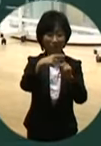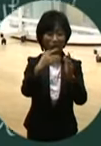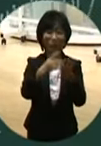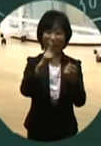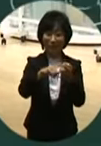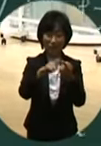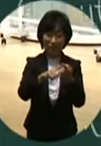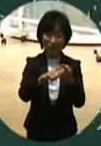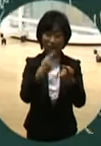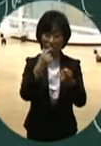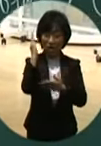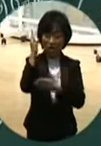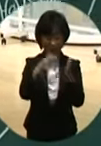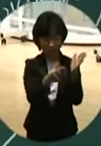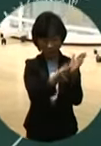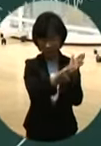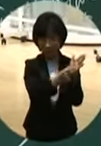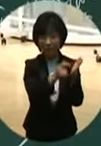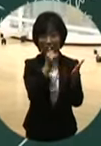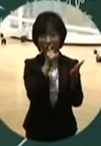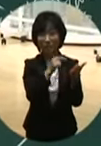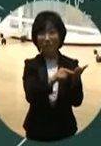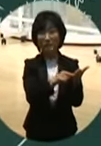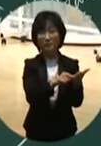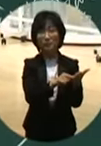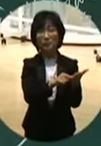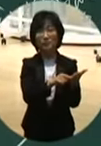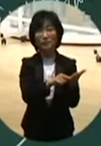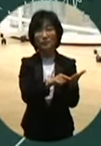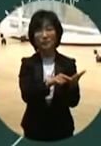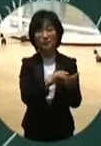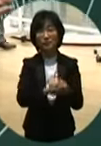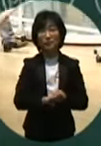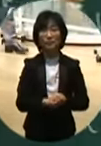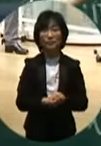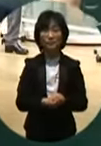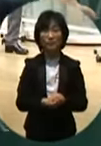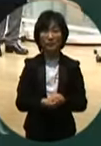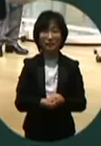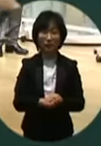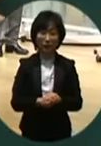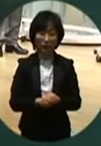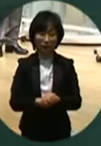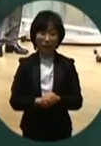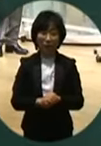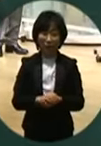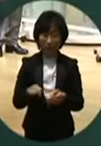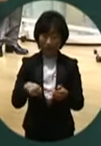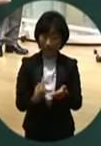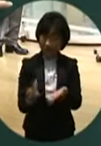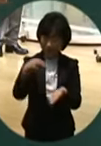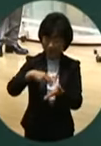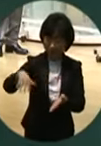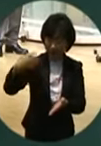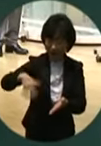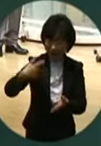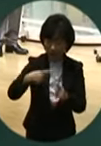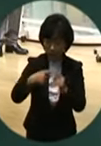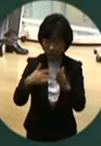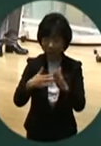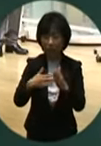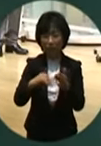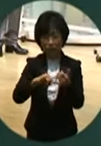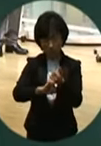25 these are the revelations about the church in the last days. 여러분이 이 언약을 잡으셔야 됩니다. You must hold on to this covenant. 그리고 진짜